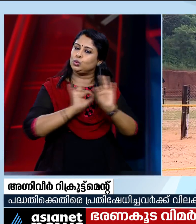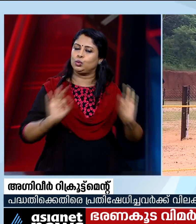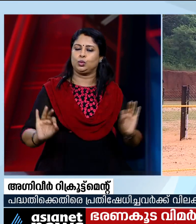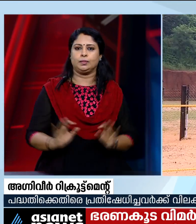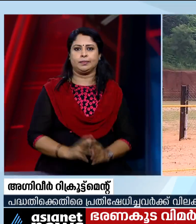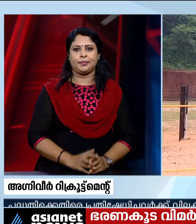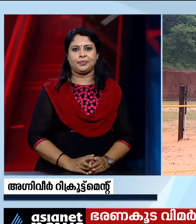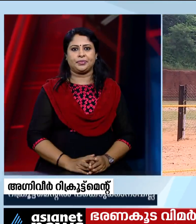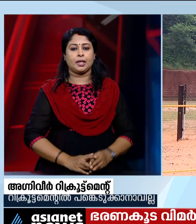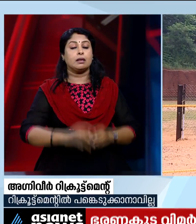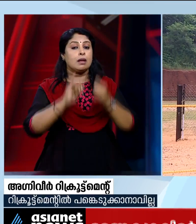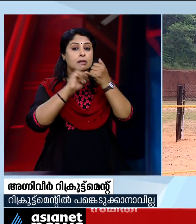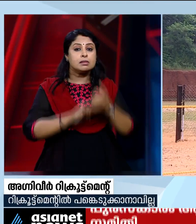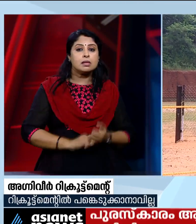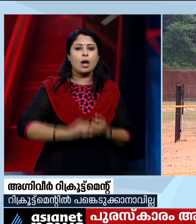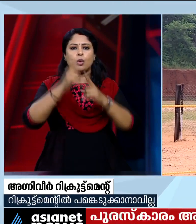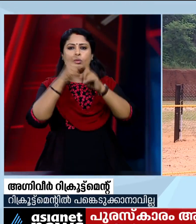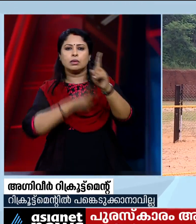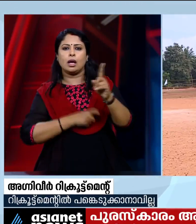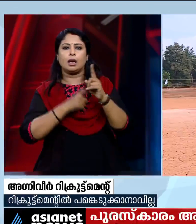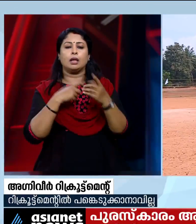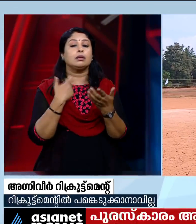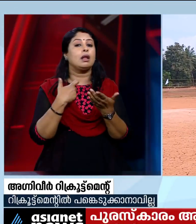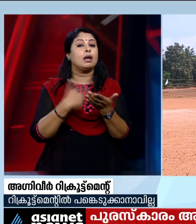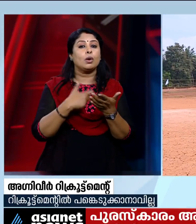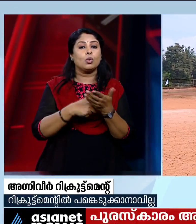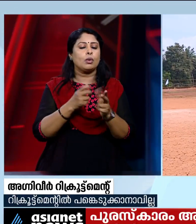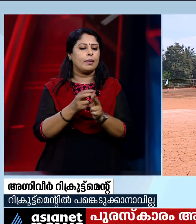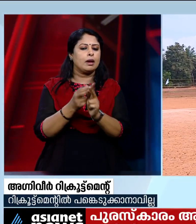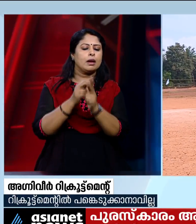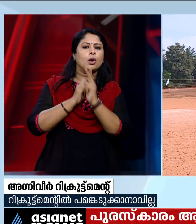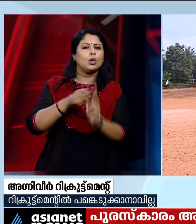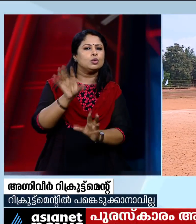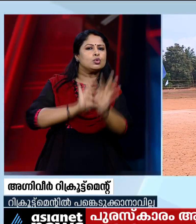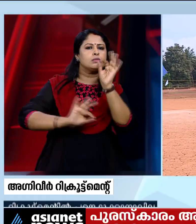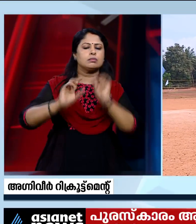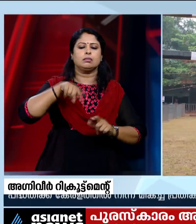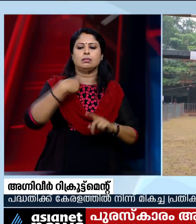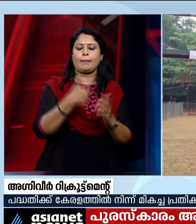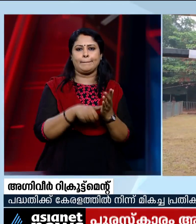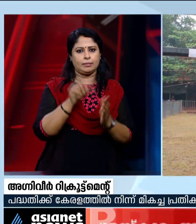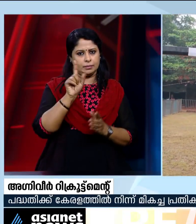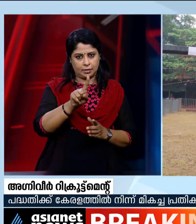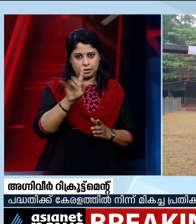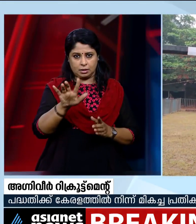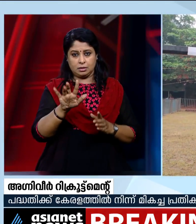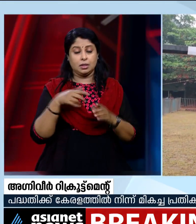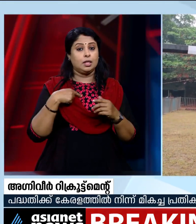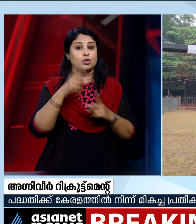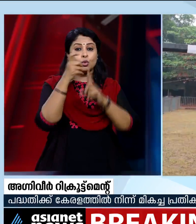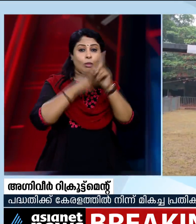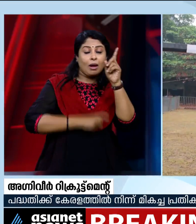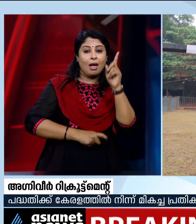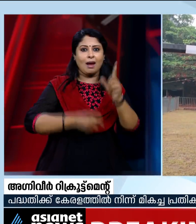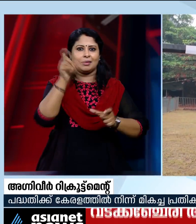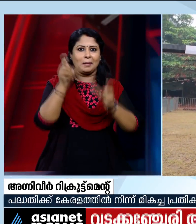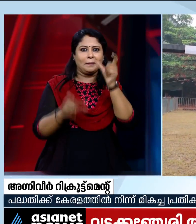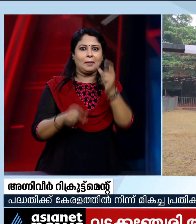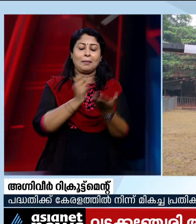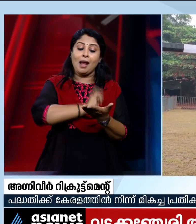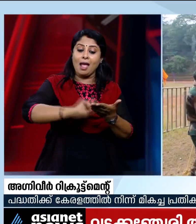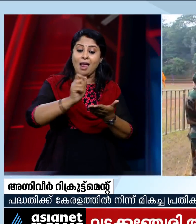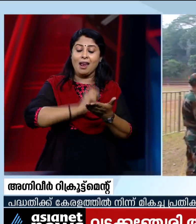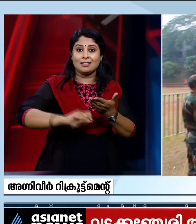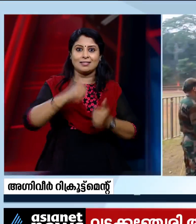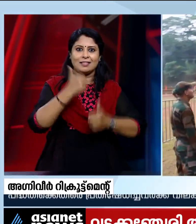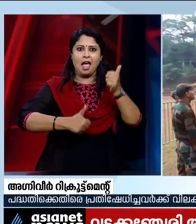പറഞ്ഞയക്കാറുള്ളൂ. തെക്കൻ കേരളത്തിലെ റിക്രൂട്ട്മെന്റ് റാലി കൊല്ലത്ത് അടുത്ത മാസം 15 നടക്കും. കേരളത്തിലെ യുവാക്കൾ എഴുത്തു പരീക്ഷയിൽ മികച്ച പ്രകടനം